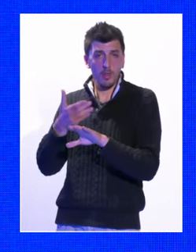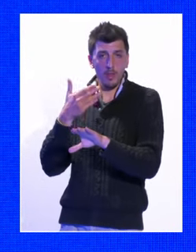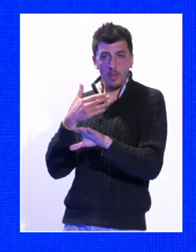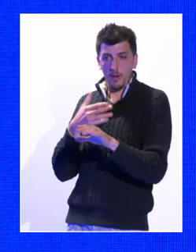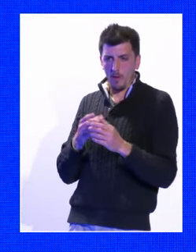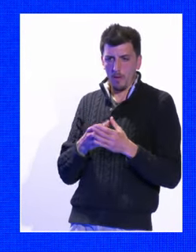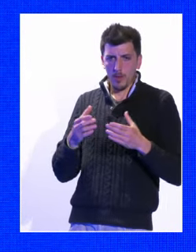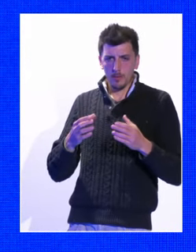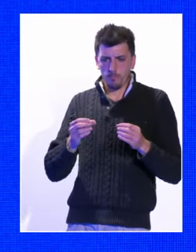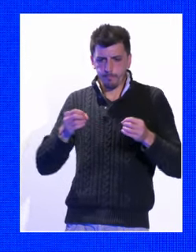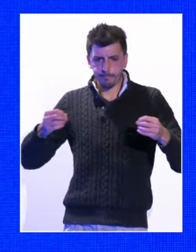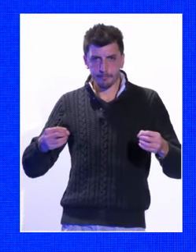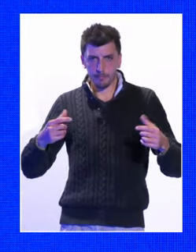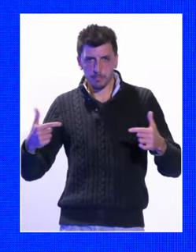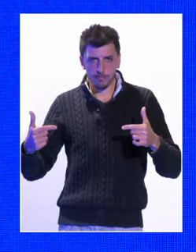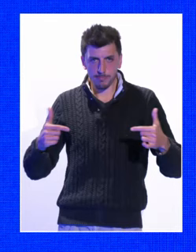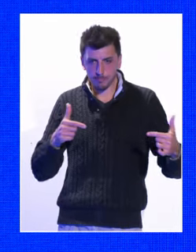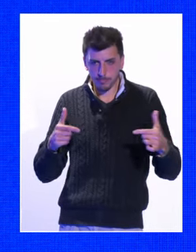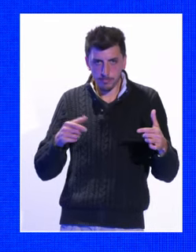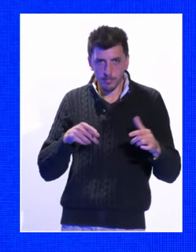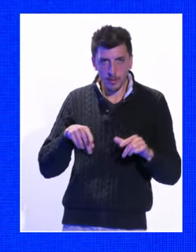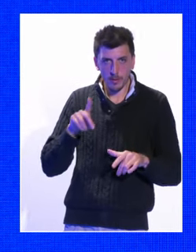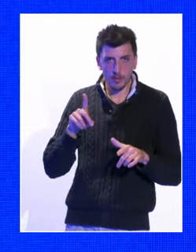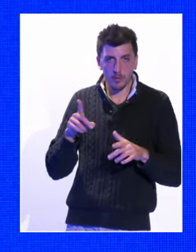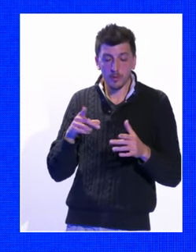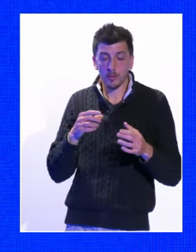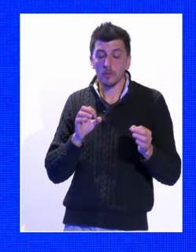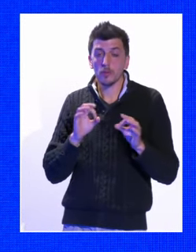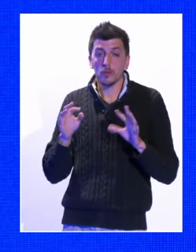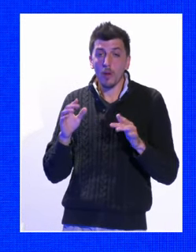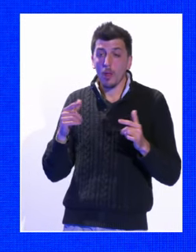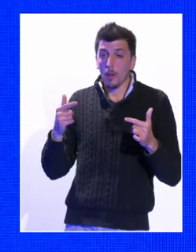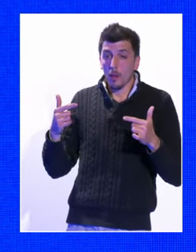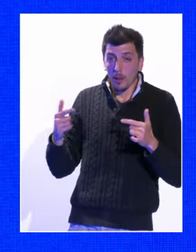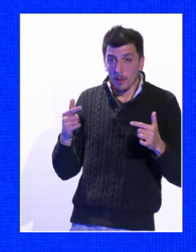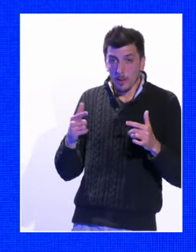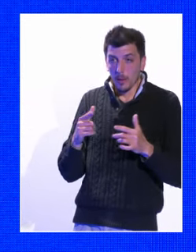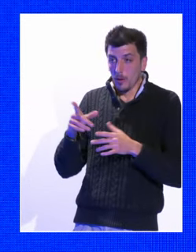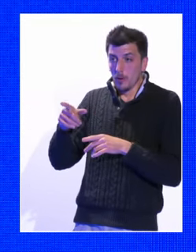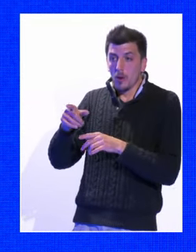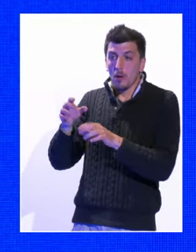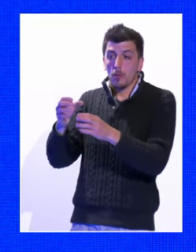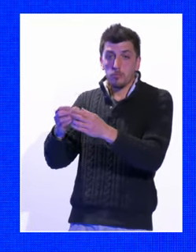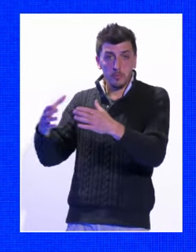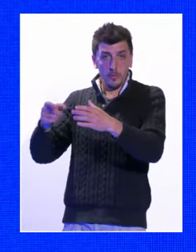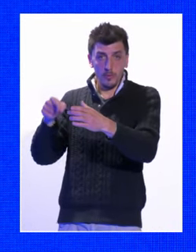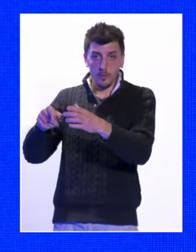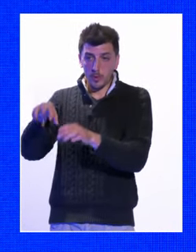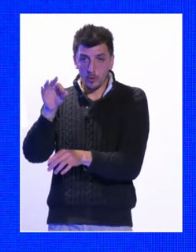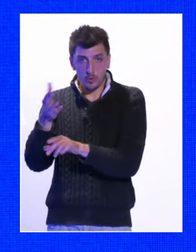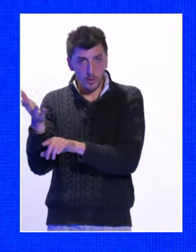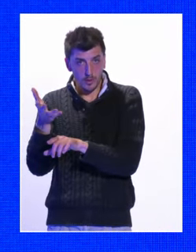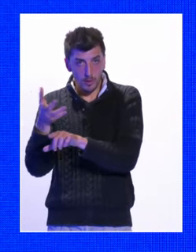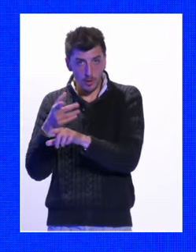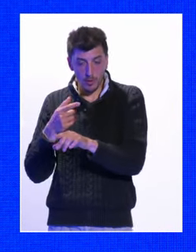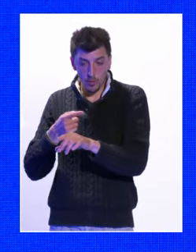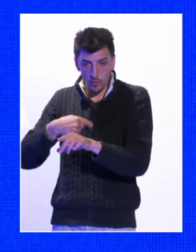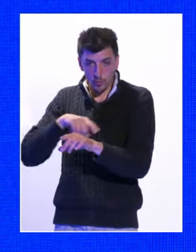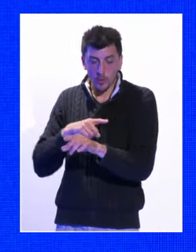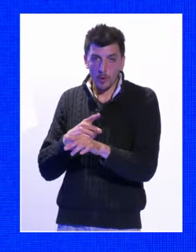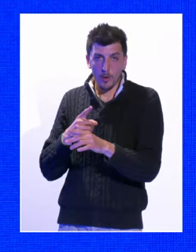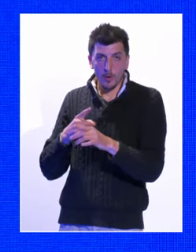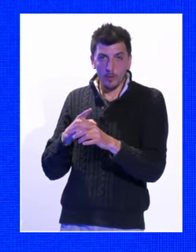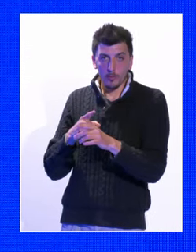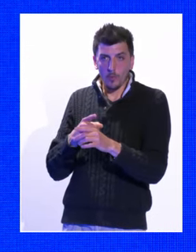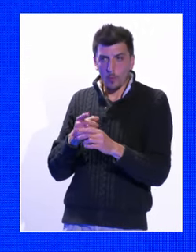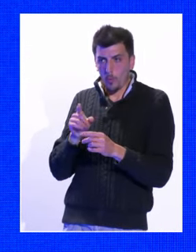d'opposition, sans que nous ayons des contradictions absolues avec elles, est un pas en avant. Je